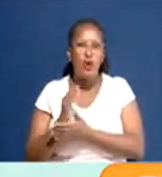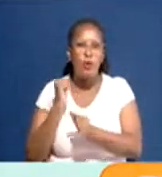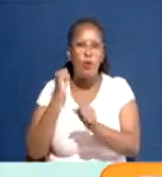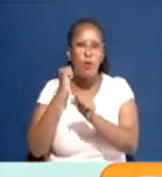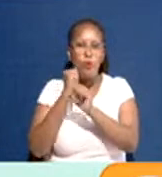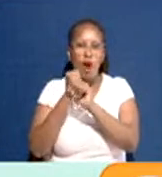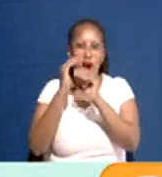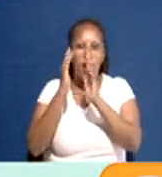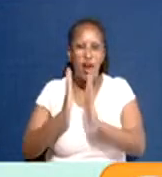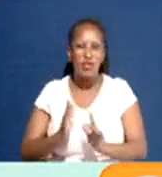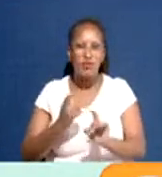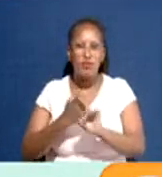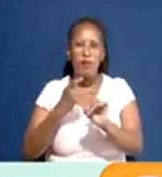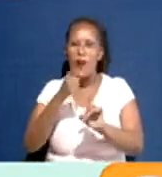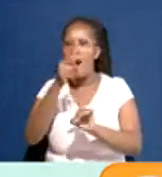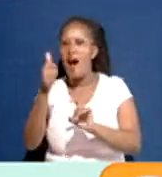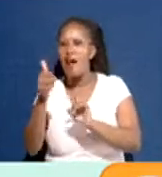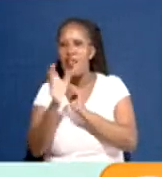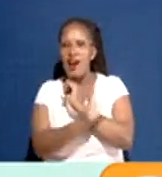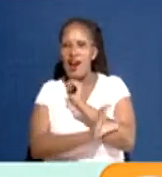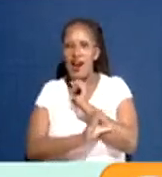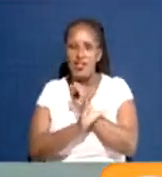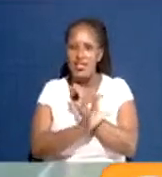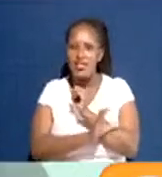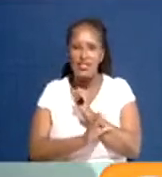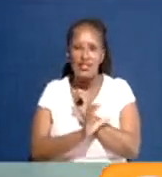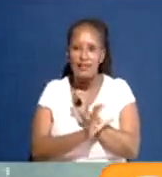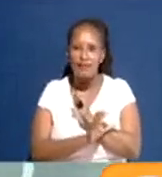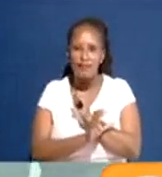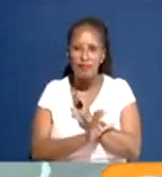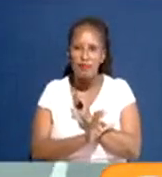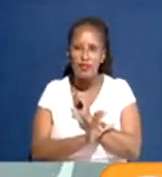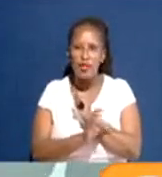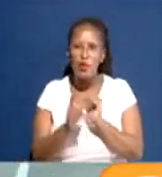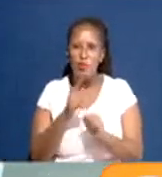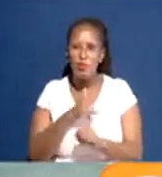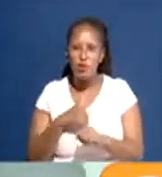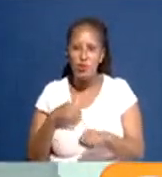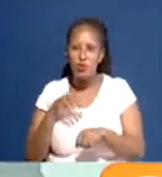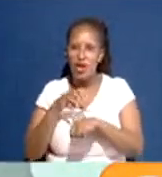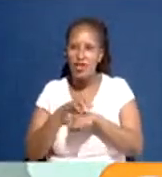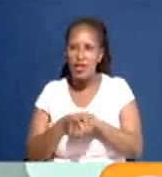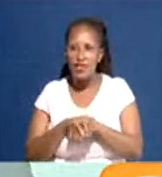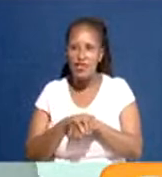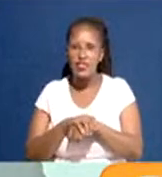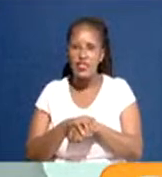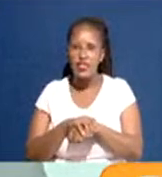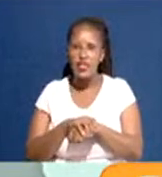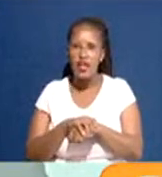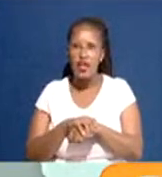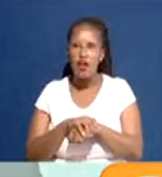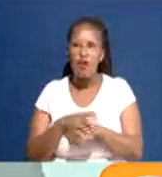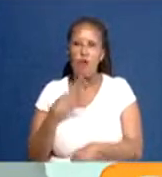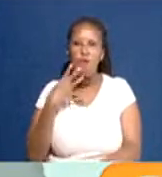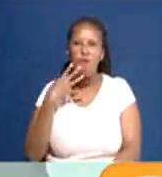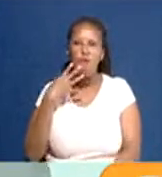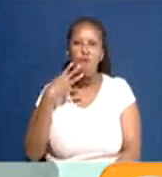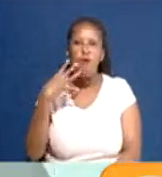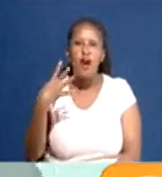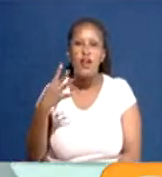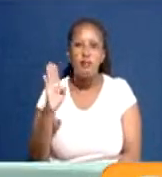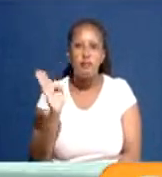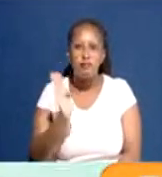wafanyikazi wanaofanya kazi nje ya Kenya, tunapata bilioni 400 kila